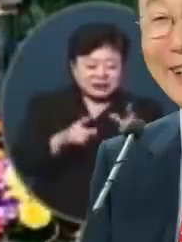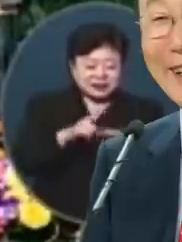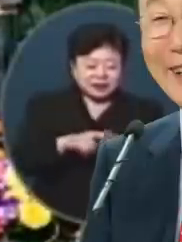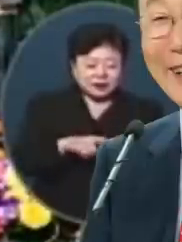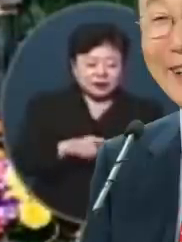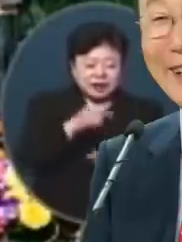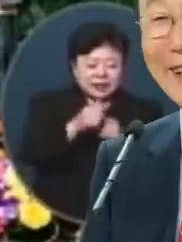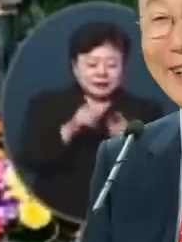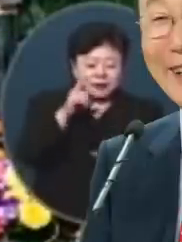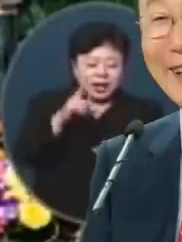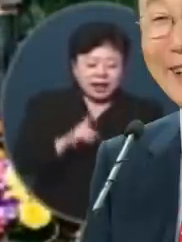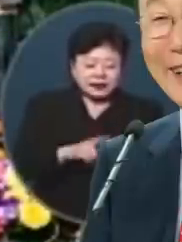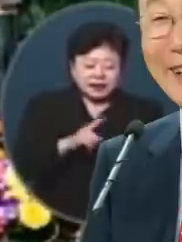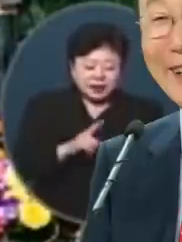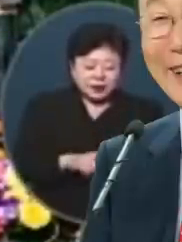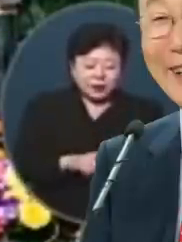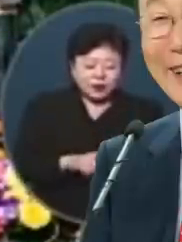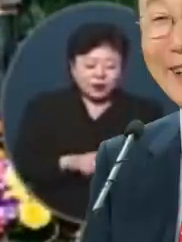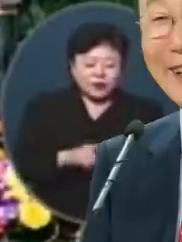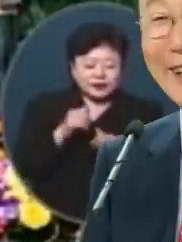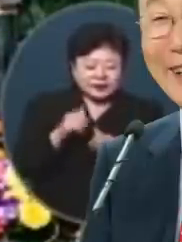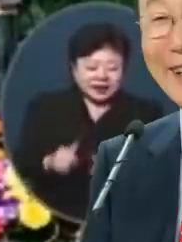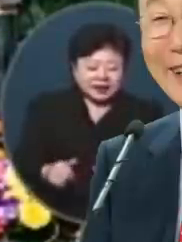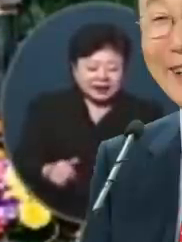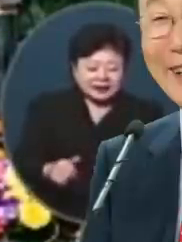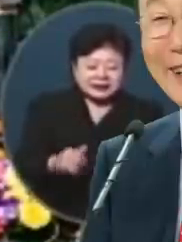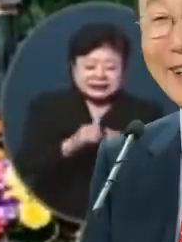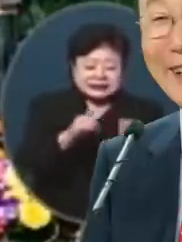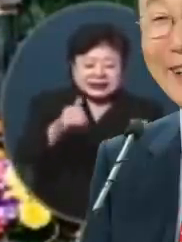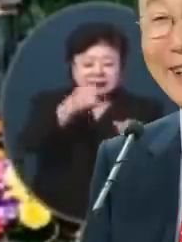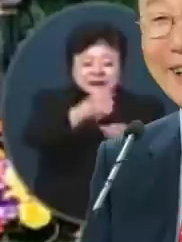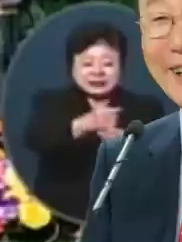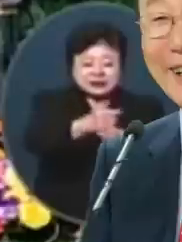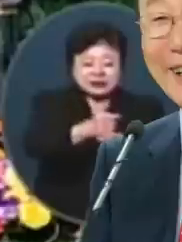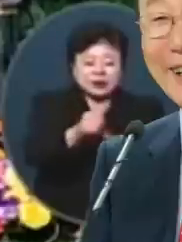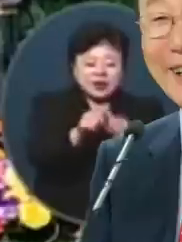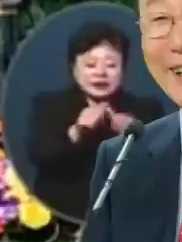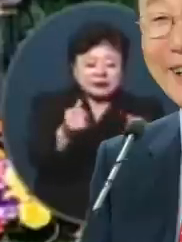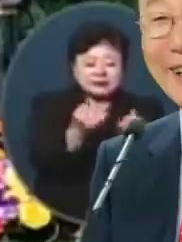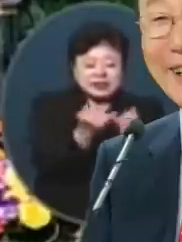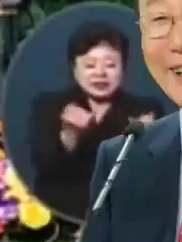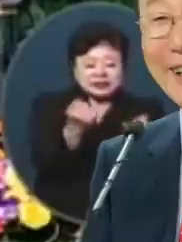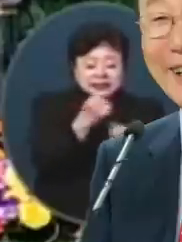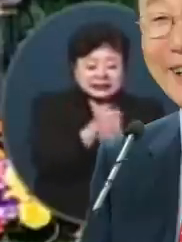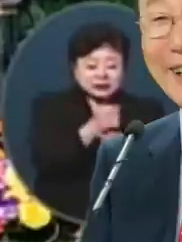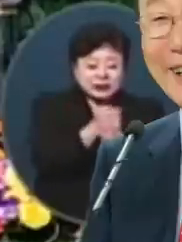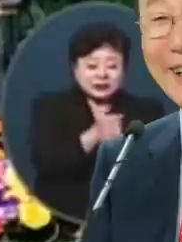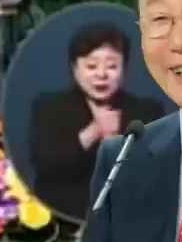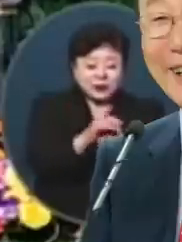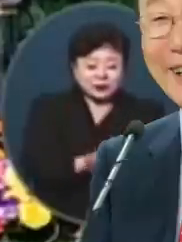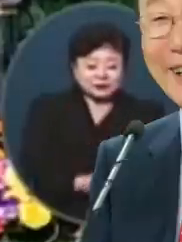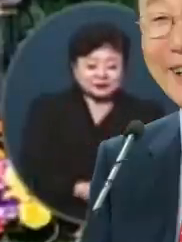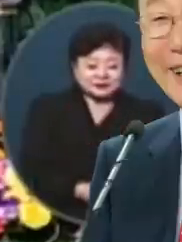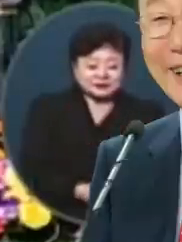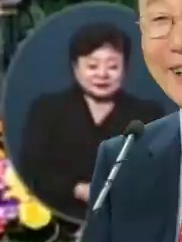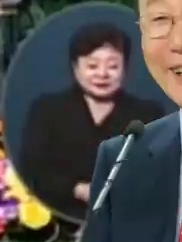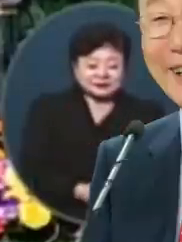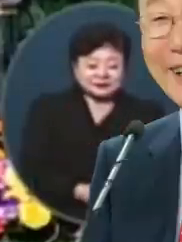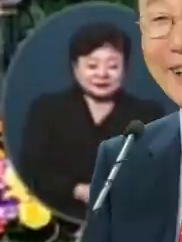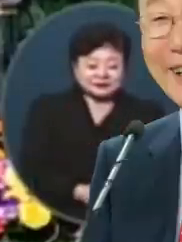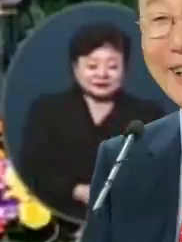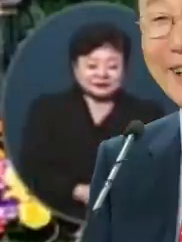곧 하나님의 형상을 따라 사람을 창조하시되 남자와 여자를 창조하셨다.